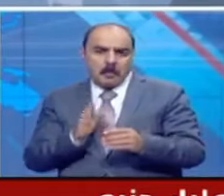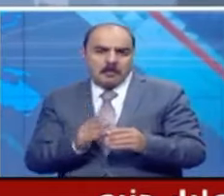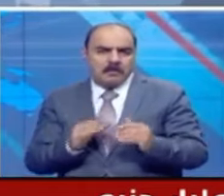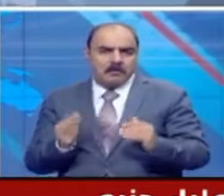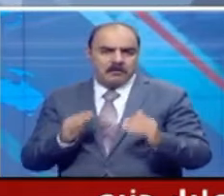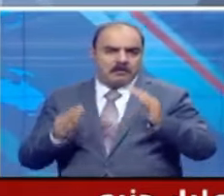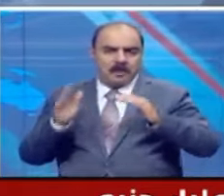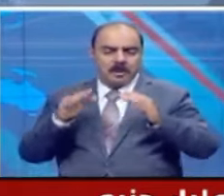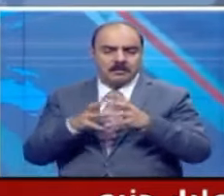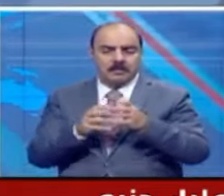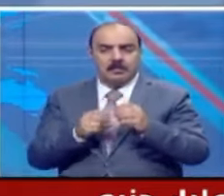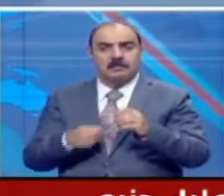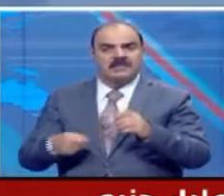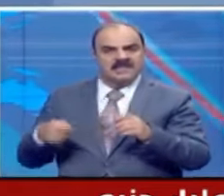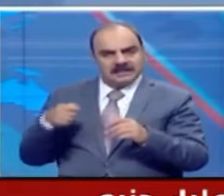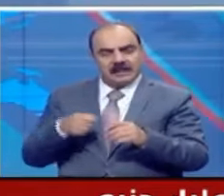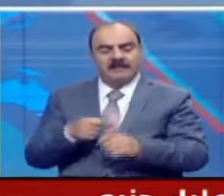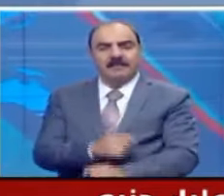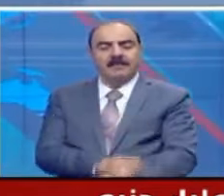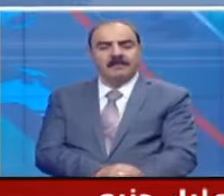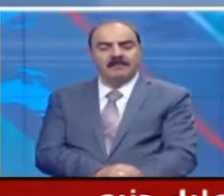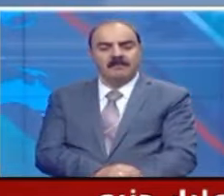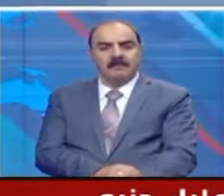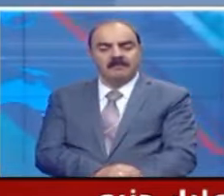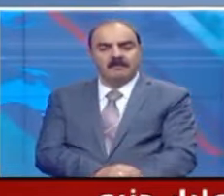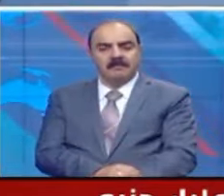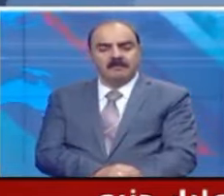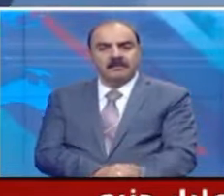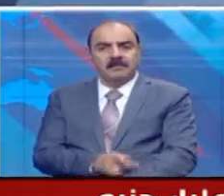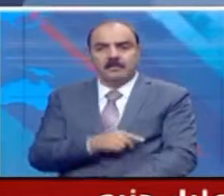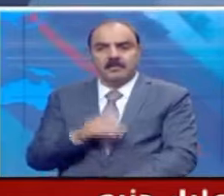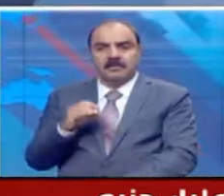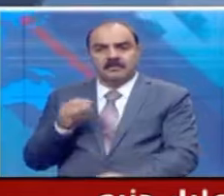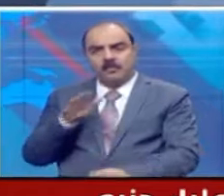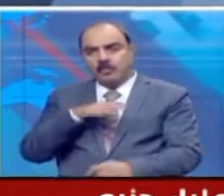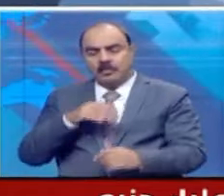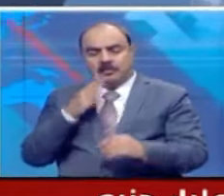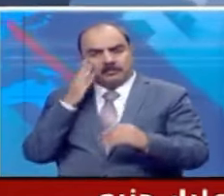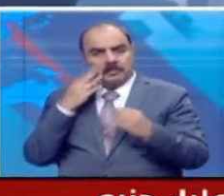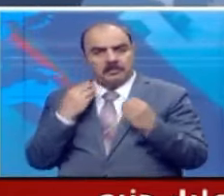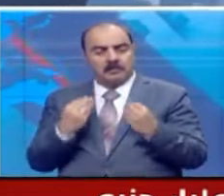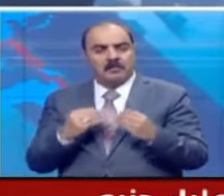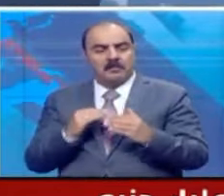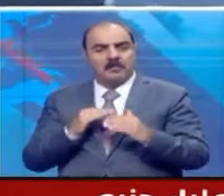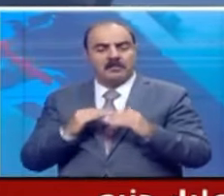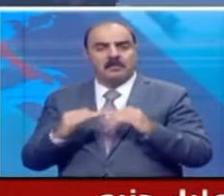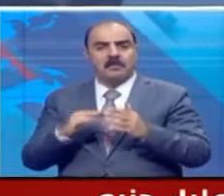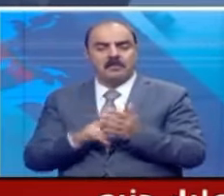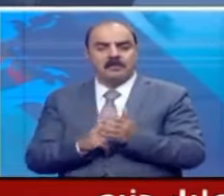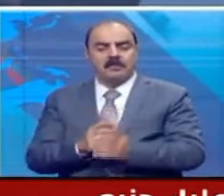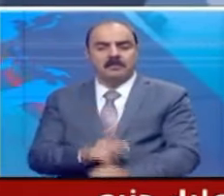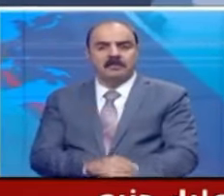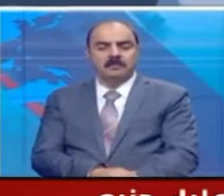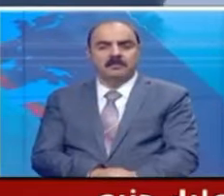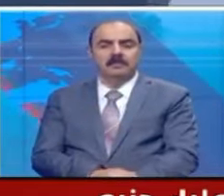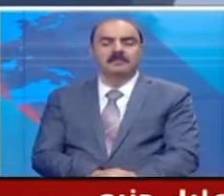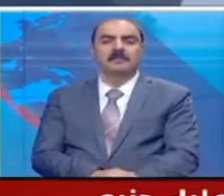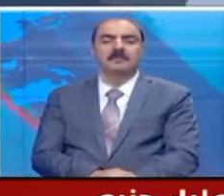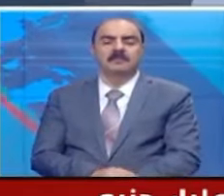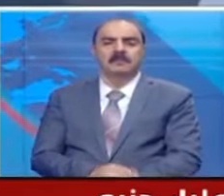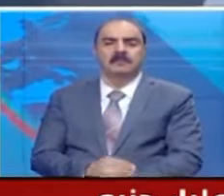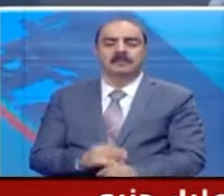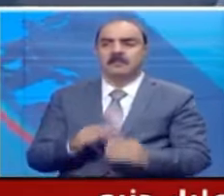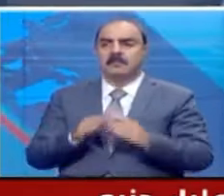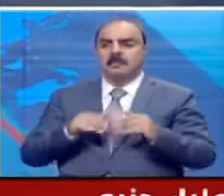إلى الأفضل، بالإضافة أيضا إلى حرص القيادة السياسية وشعورها بالمواطن